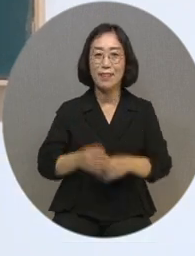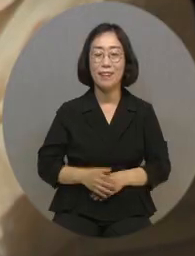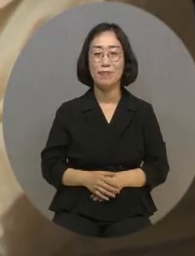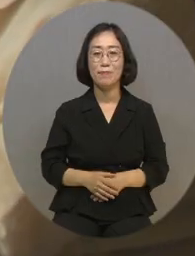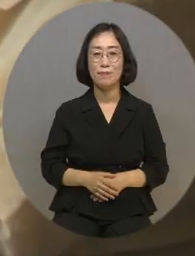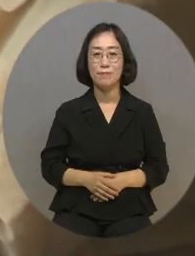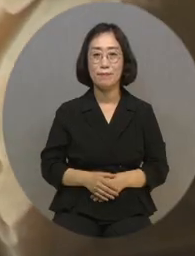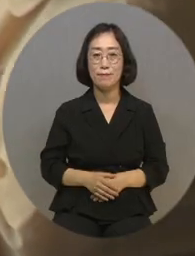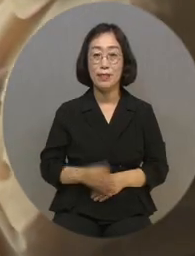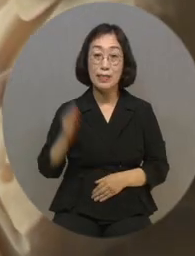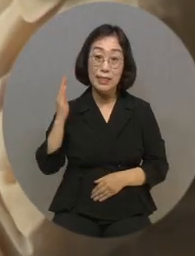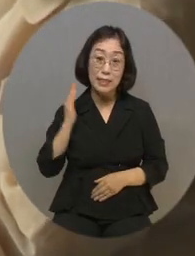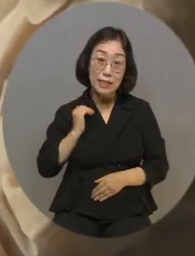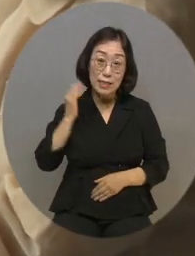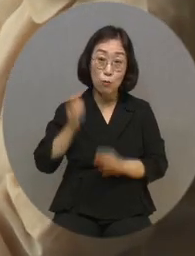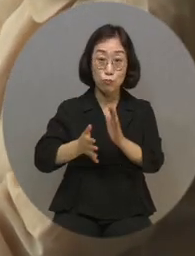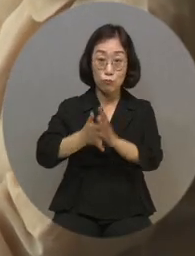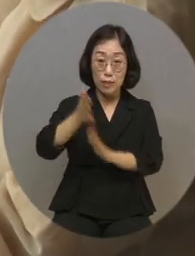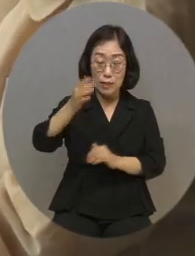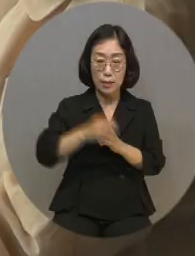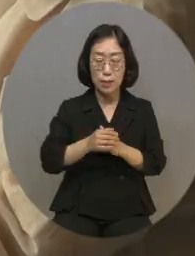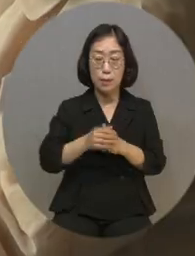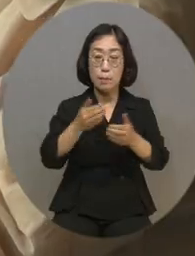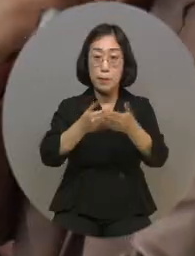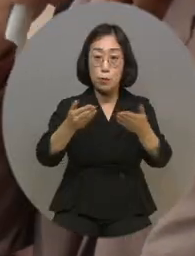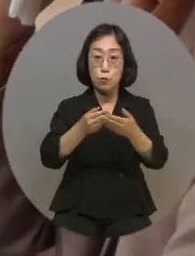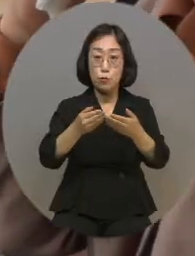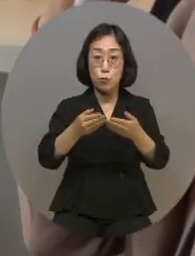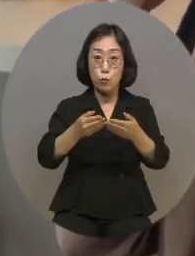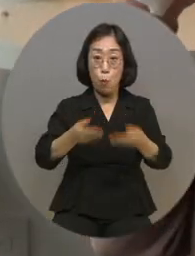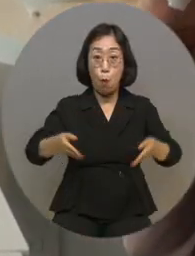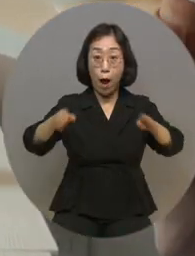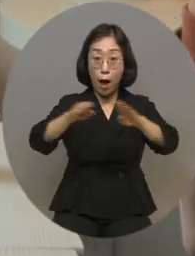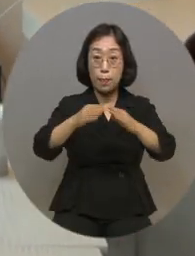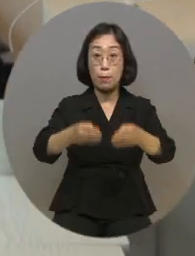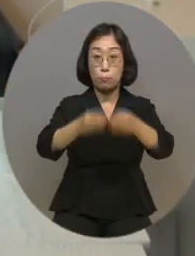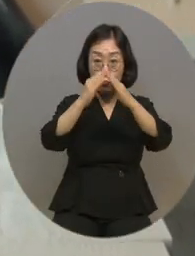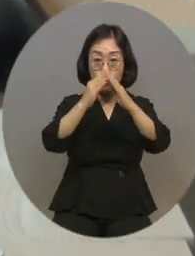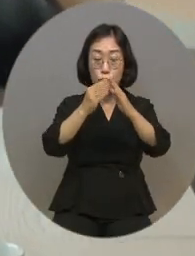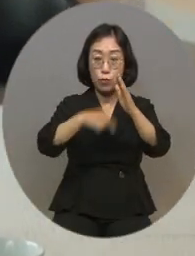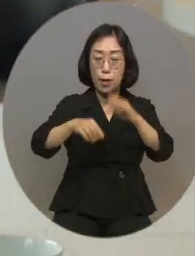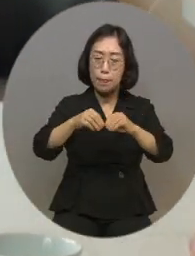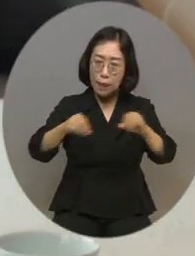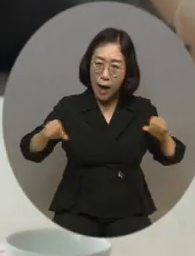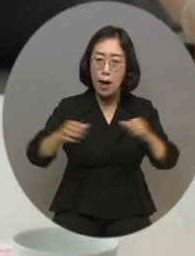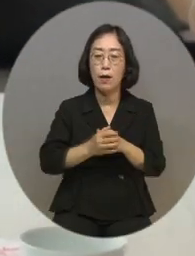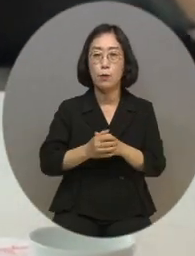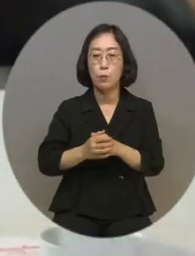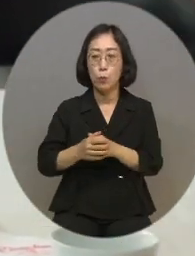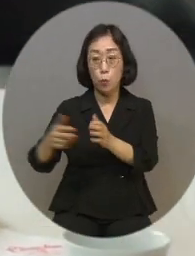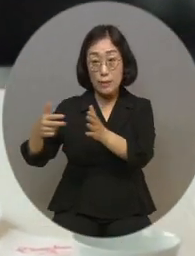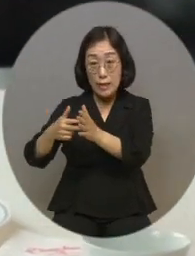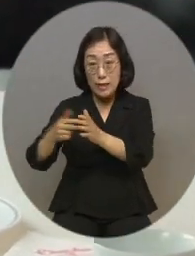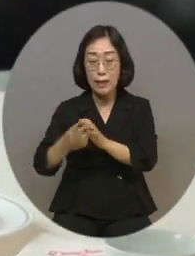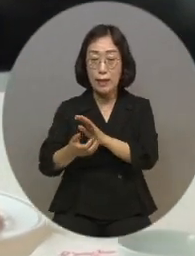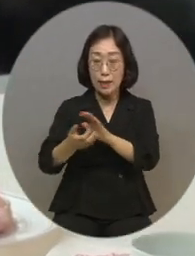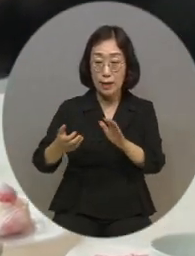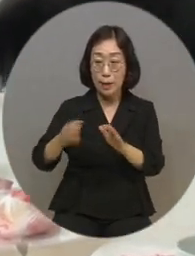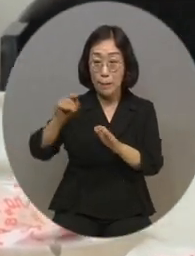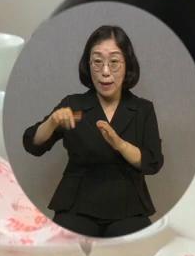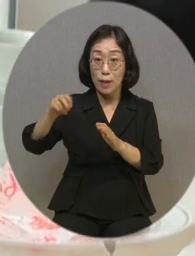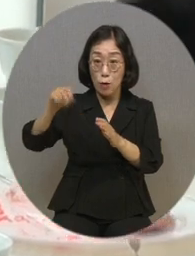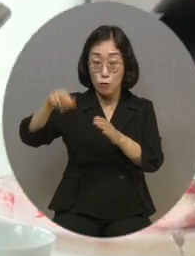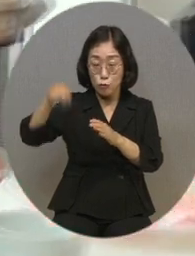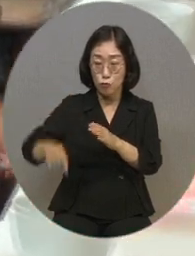드립니다. 의정부 시는 미술관 설립을 위한 부지 확보와 시설 건축을, 재단은 고 백영수 화백의